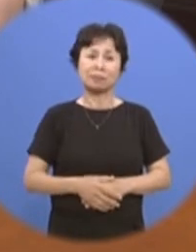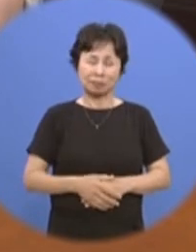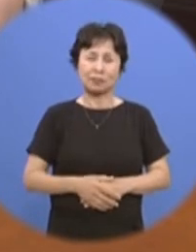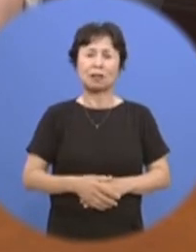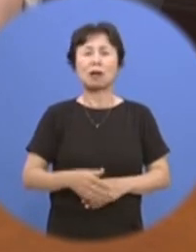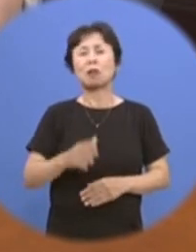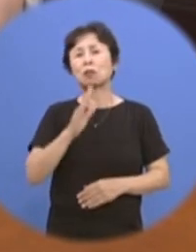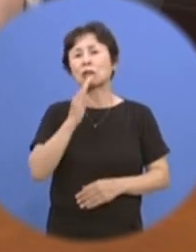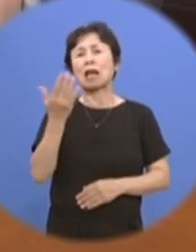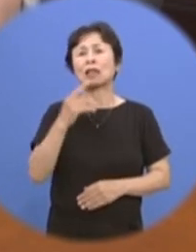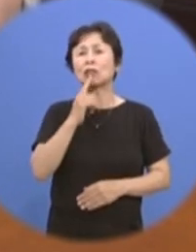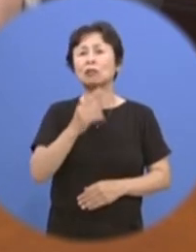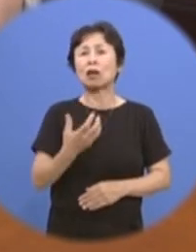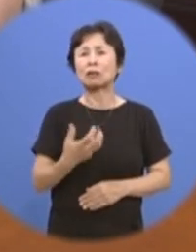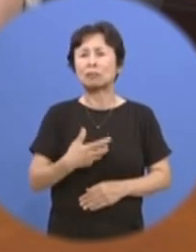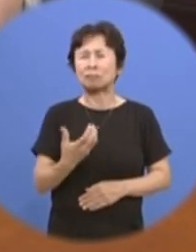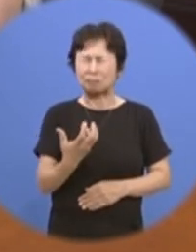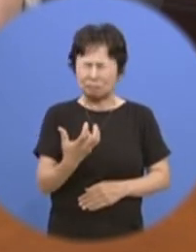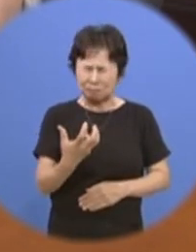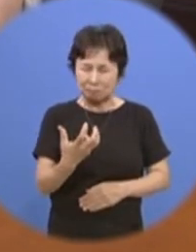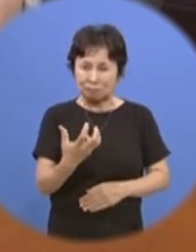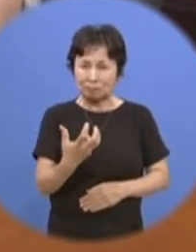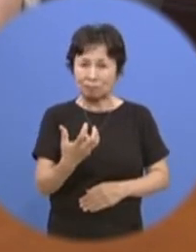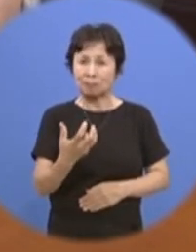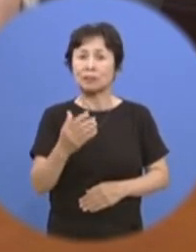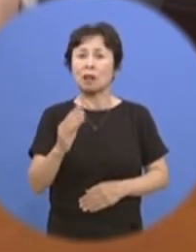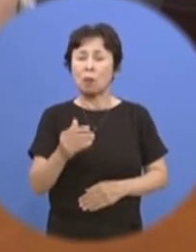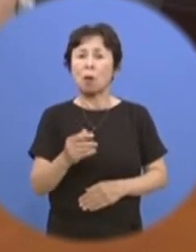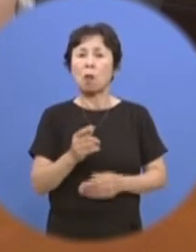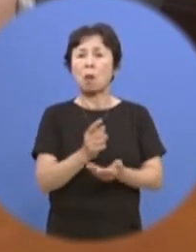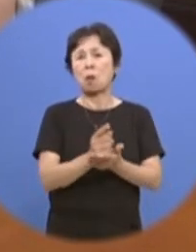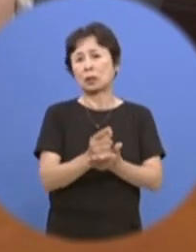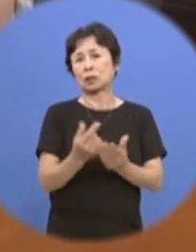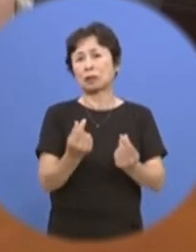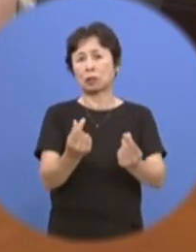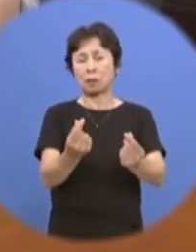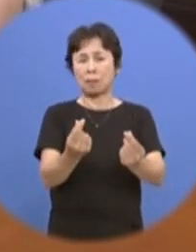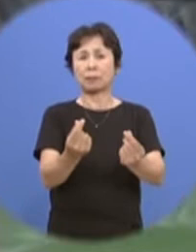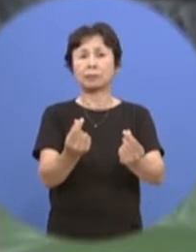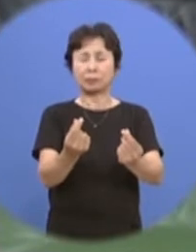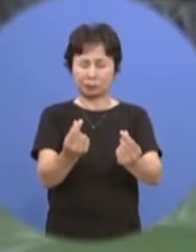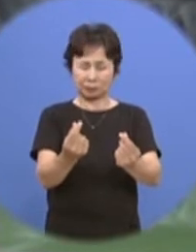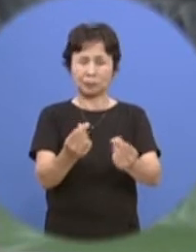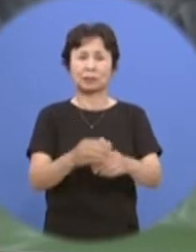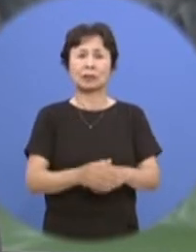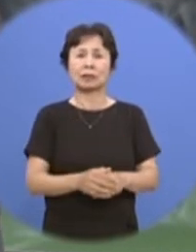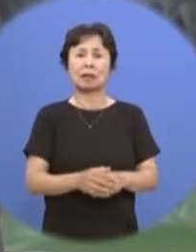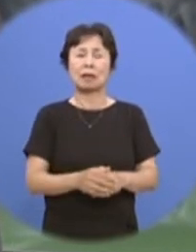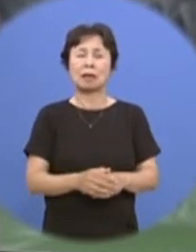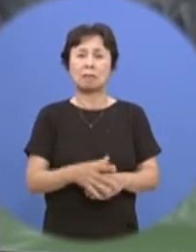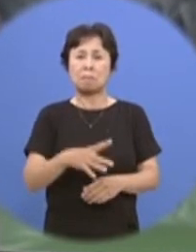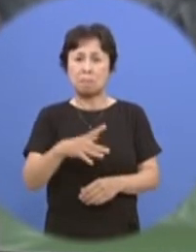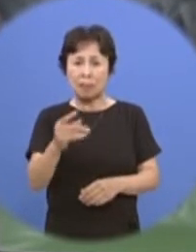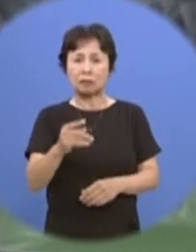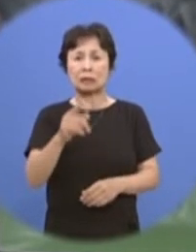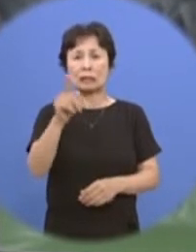恨の極みと言ったんですけど、 はい、 やっぱりだからといって方針は変えるわけにいかないんですけども、やっぱり人命ですね、 はい、 人